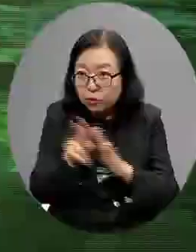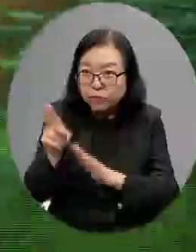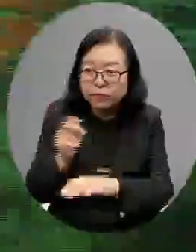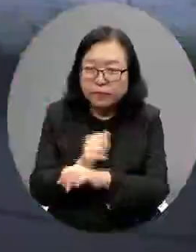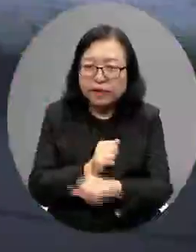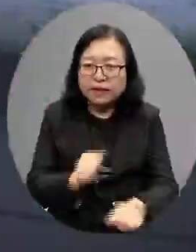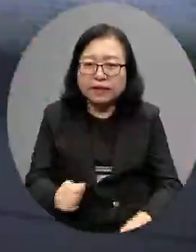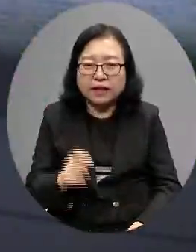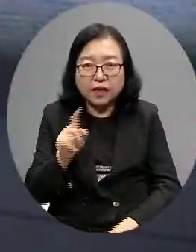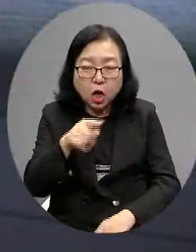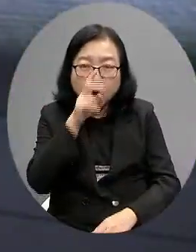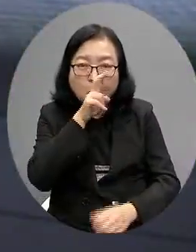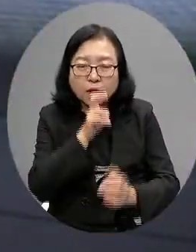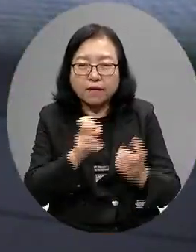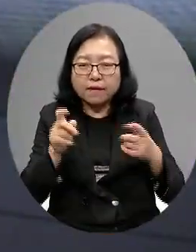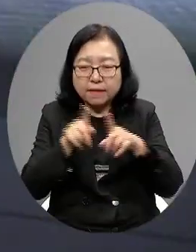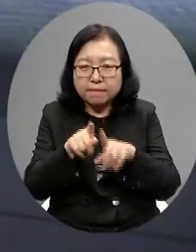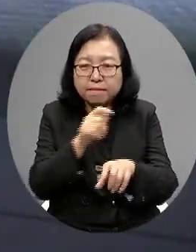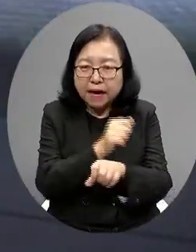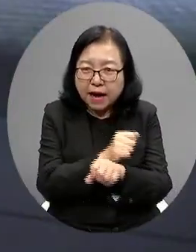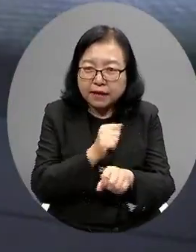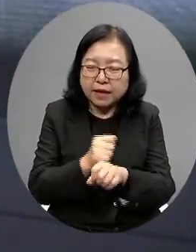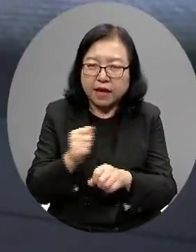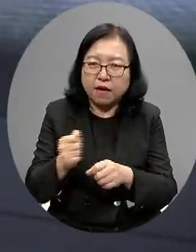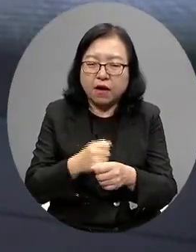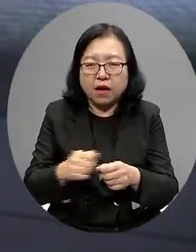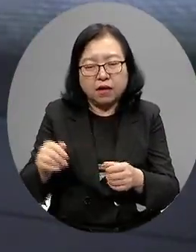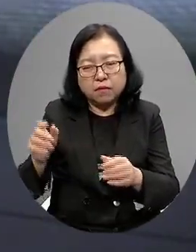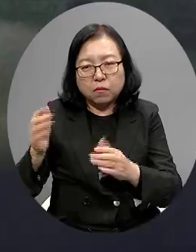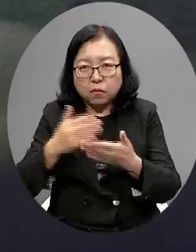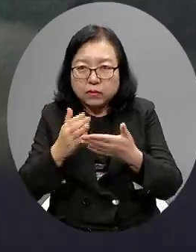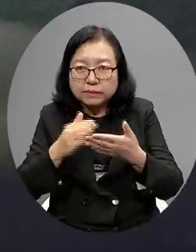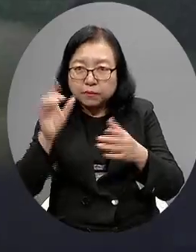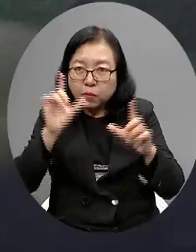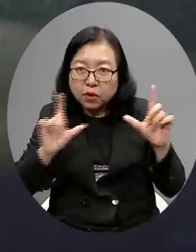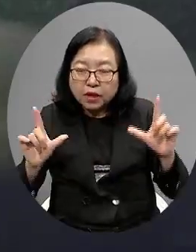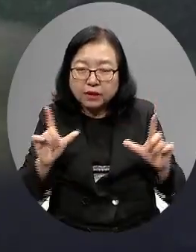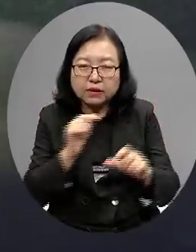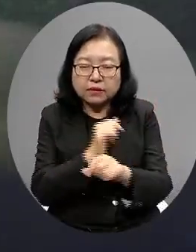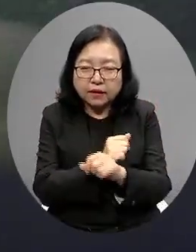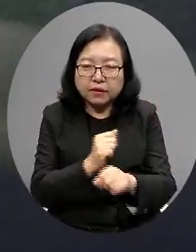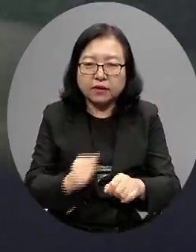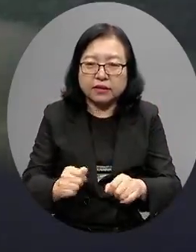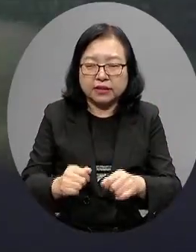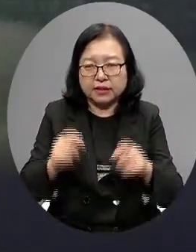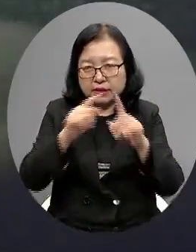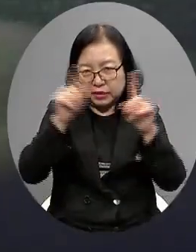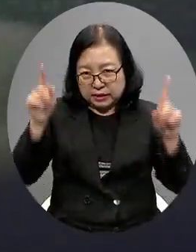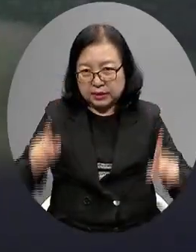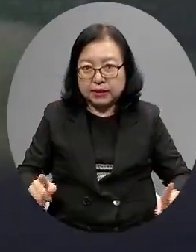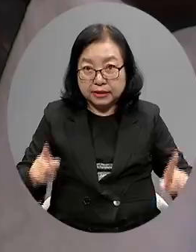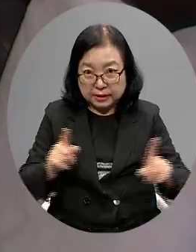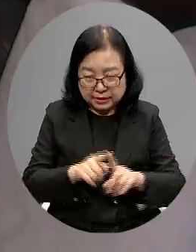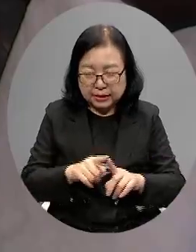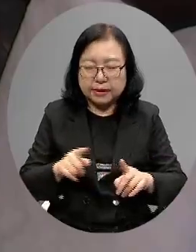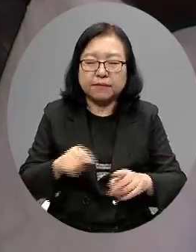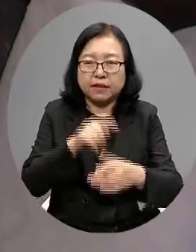선율과 함께 호수에 비친 목가적인 풍경과 낭만적인 파리의 모습이 스크린 속에서 몽환적으로